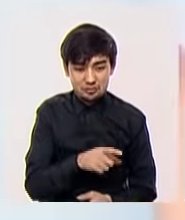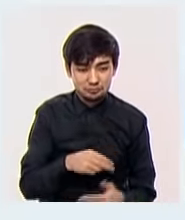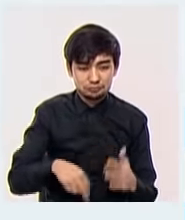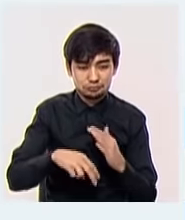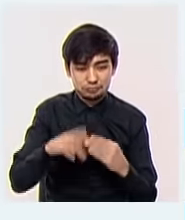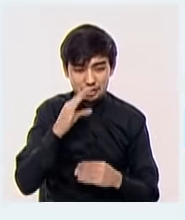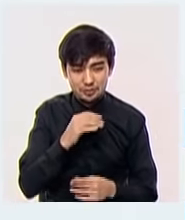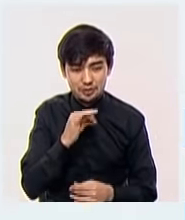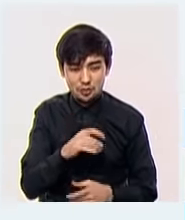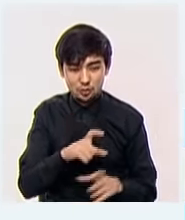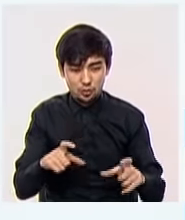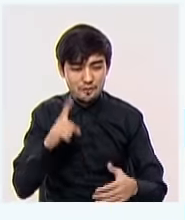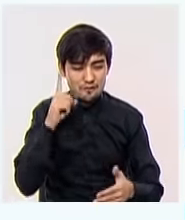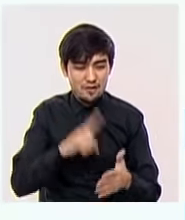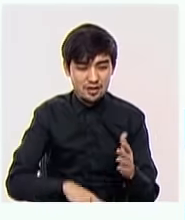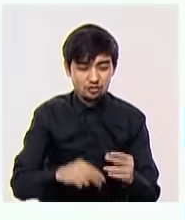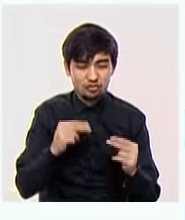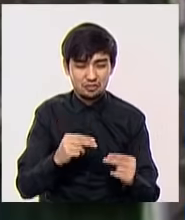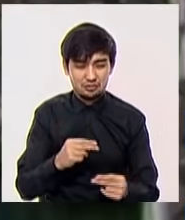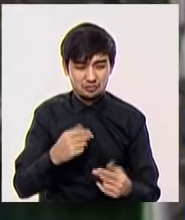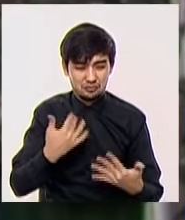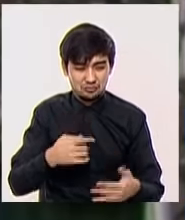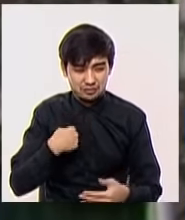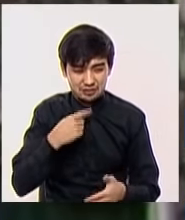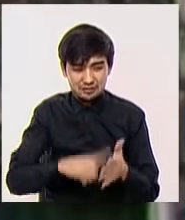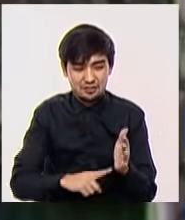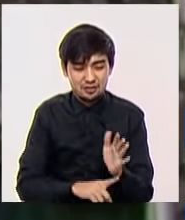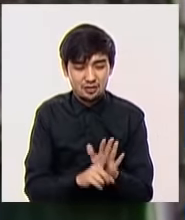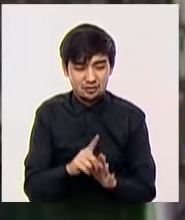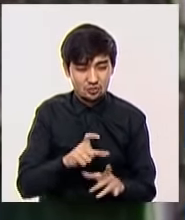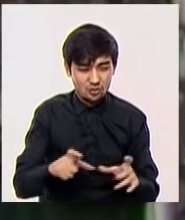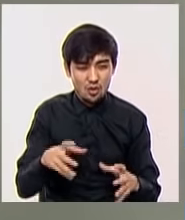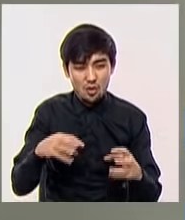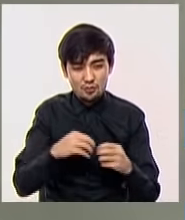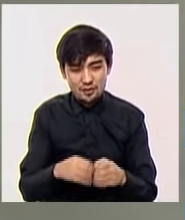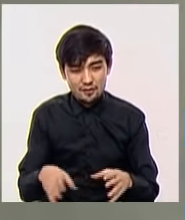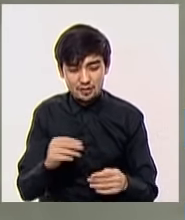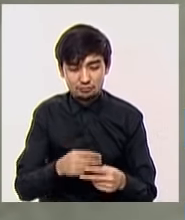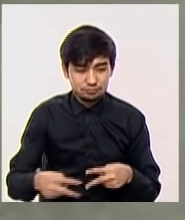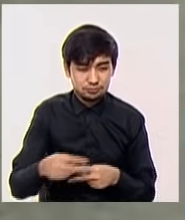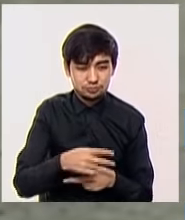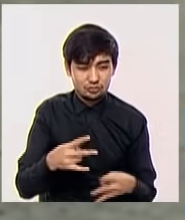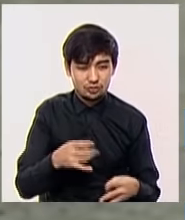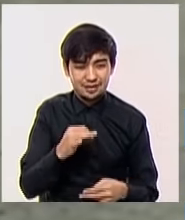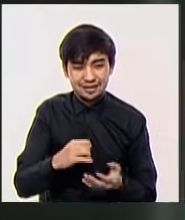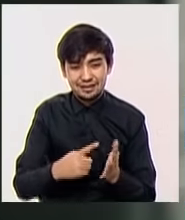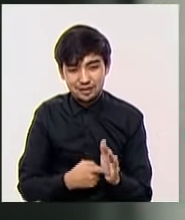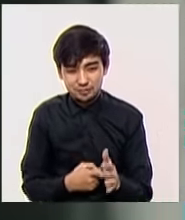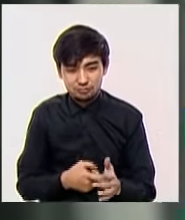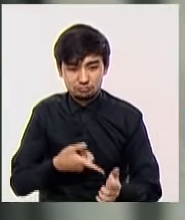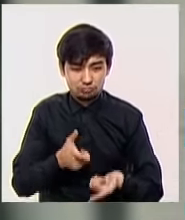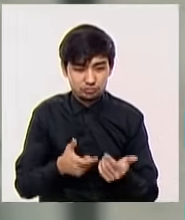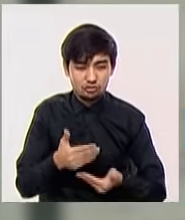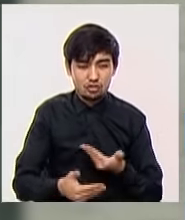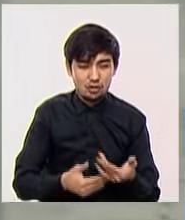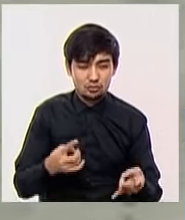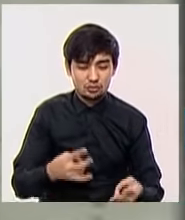люди теряют веру справедливость так что трансформироваться нужно всему обществу и для этого потребуются конкретные шаги